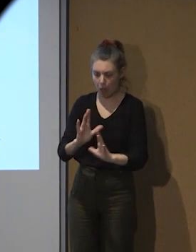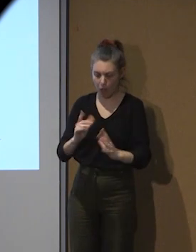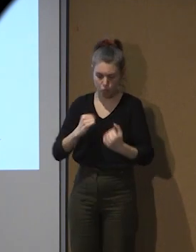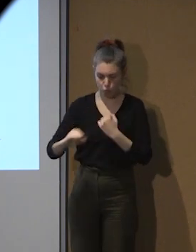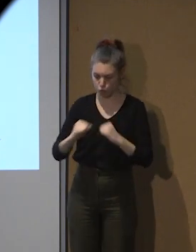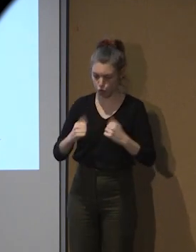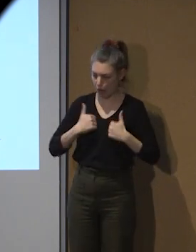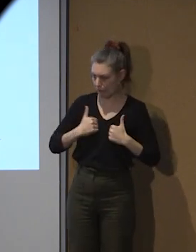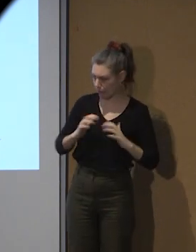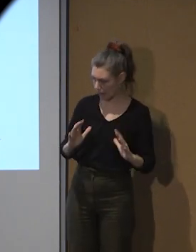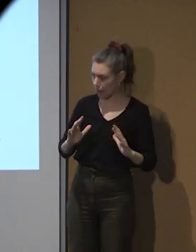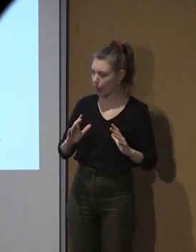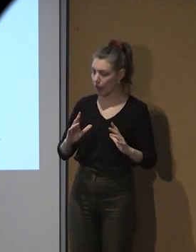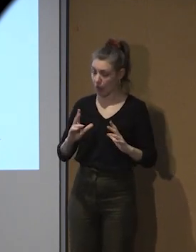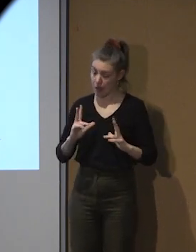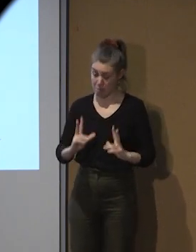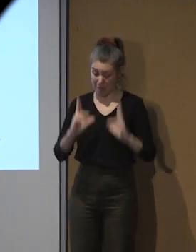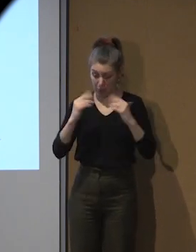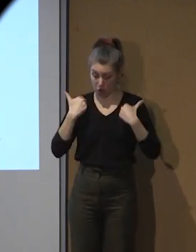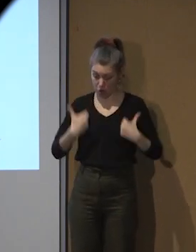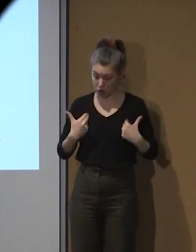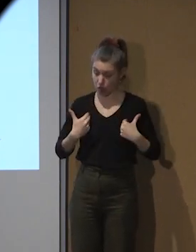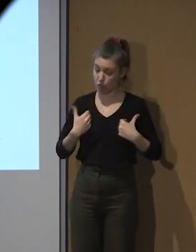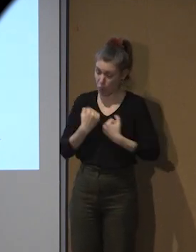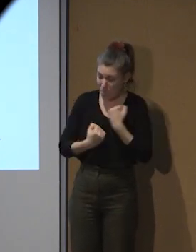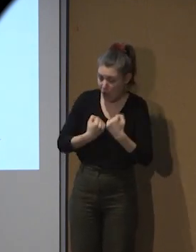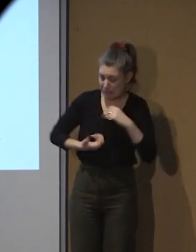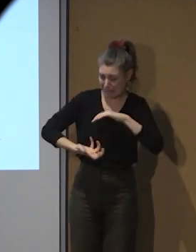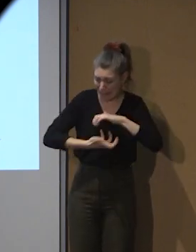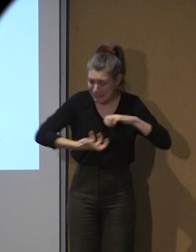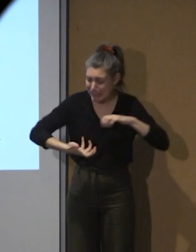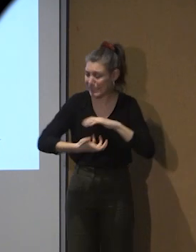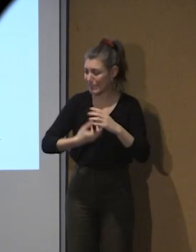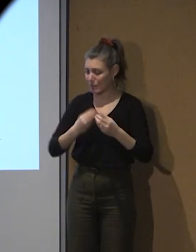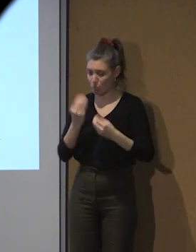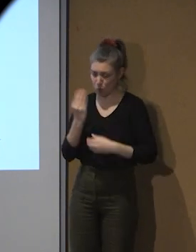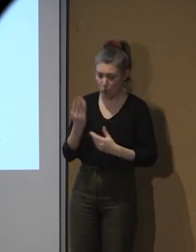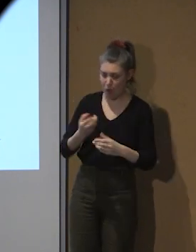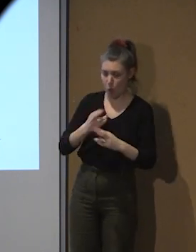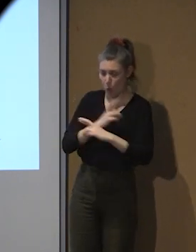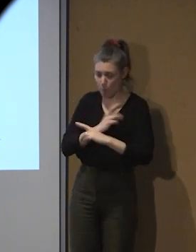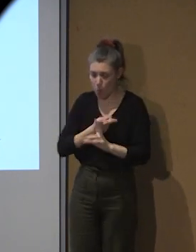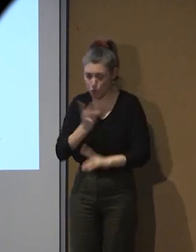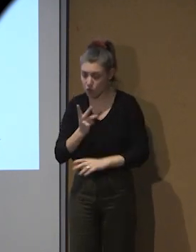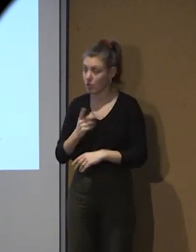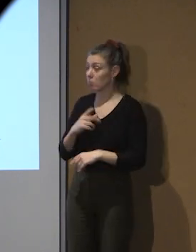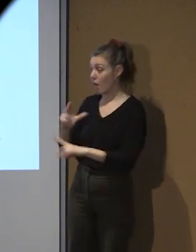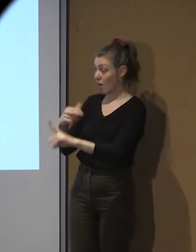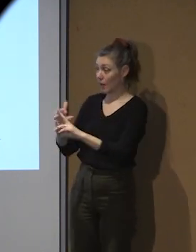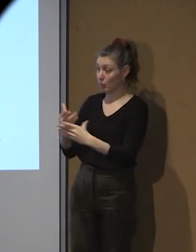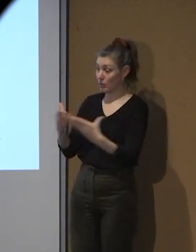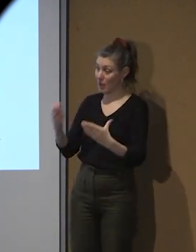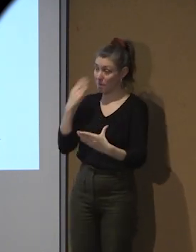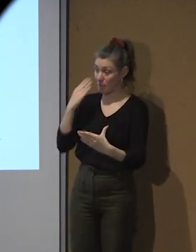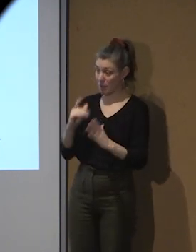périodes où on est fortement en crise, où on a besoin de plus de repos? La réponse est toute simple. On ne fait pas d'activité physique quand